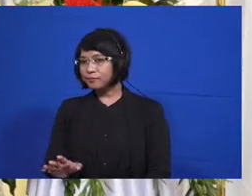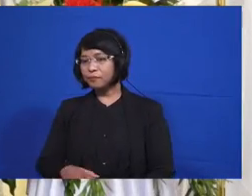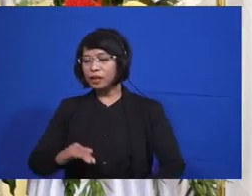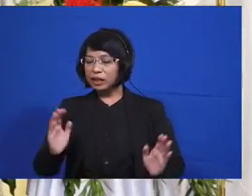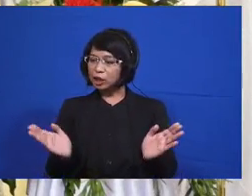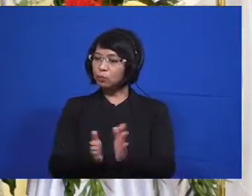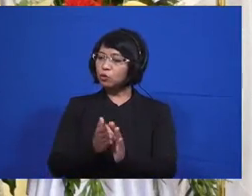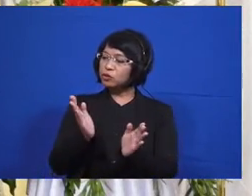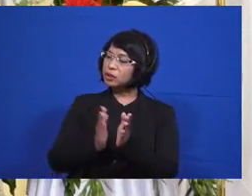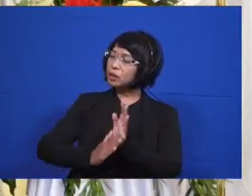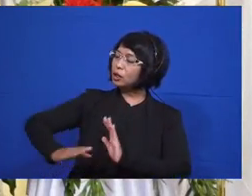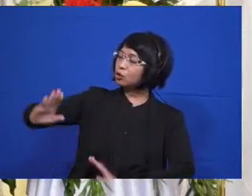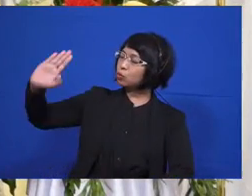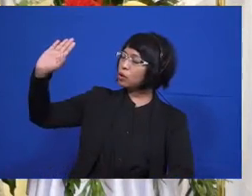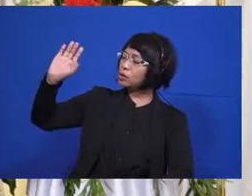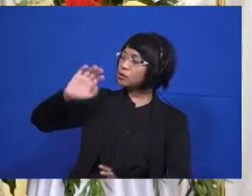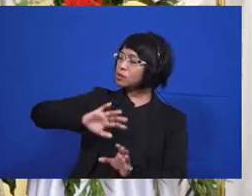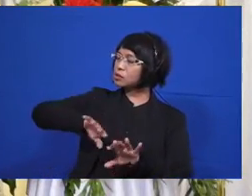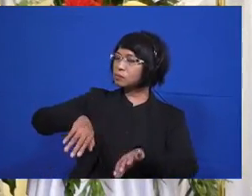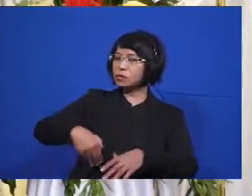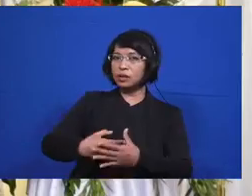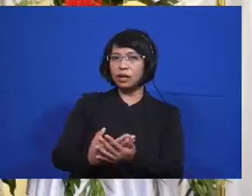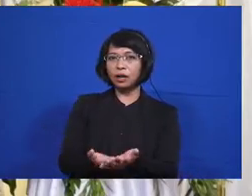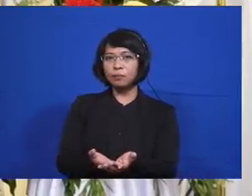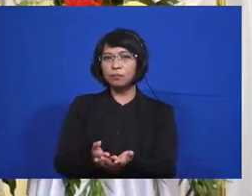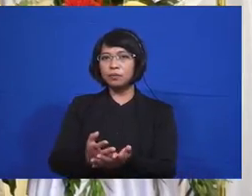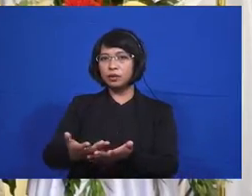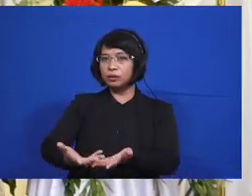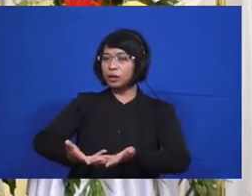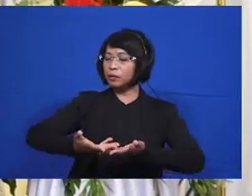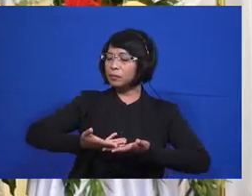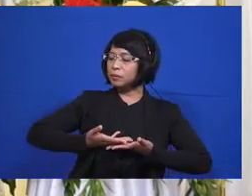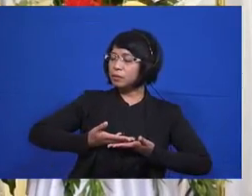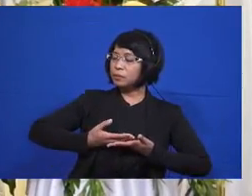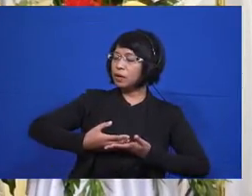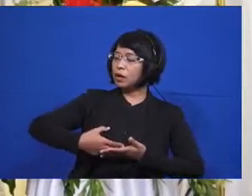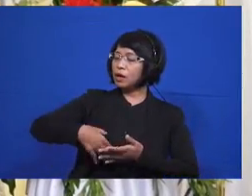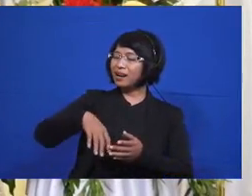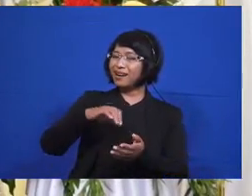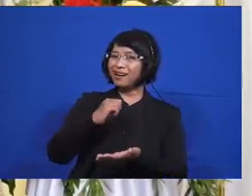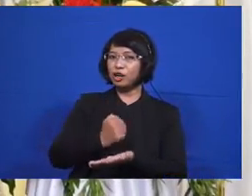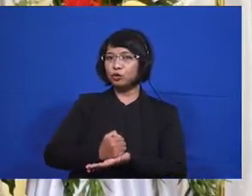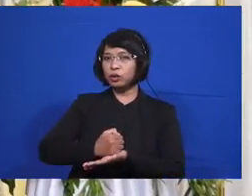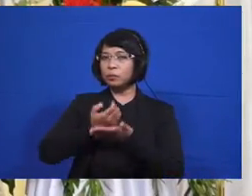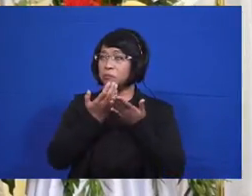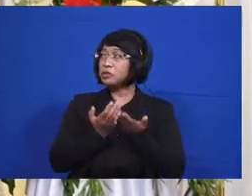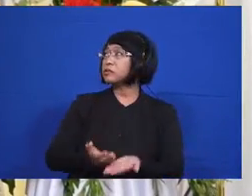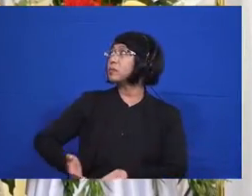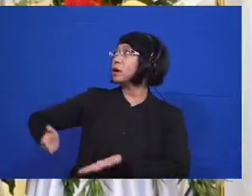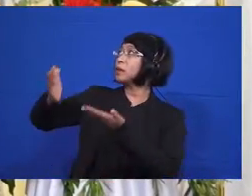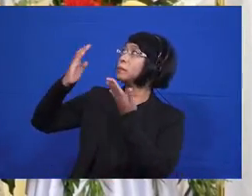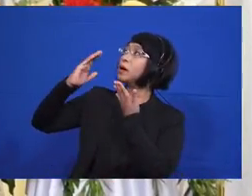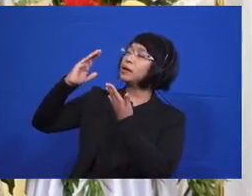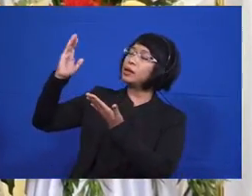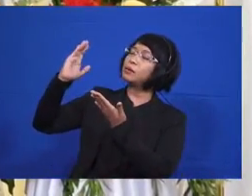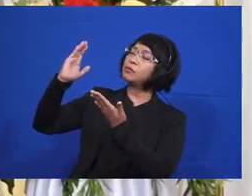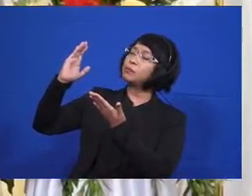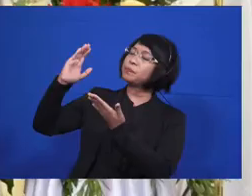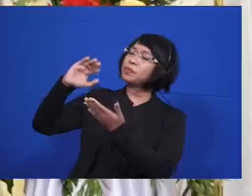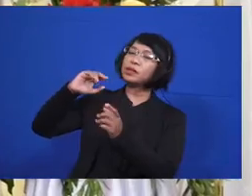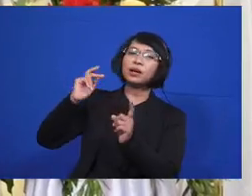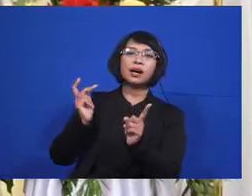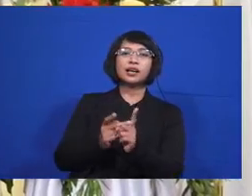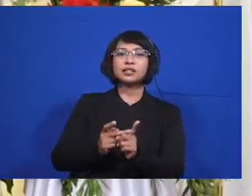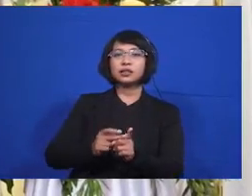Terpujilah Engkau Tuhan Allah semesta alam, sebab dari kemurahan-Mu kami menerima anggur yang kami persembahkan kepada-Mu, hasil